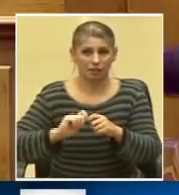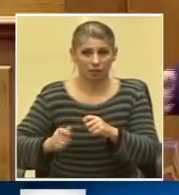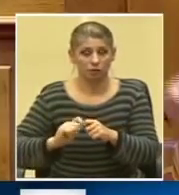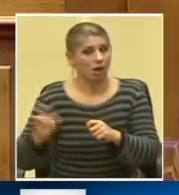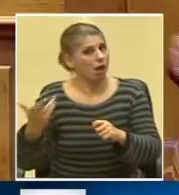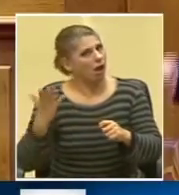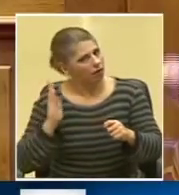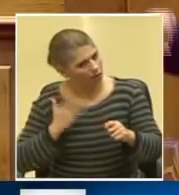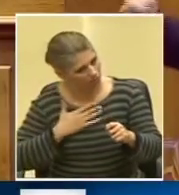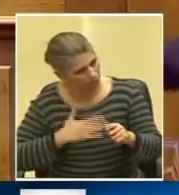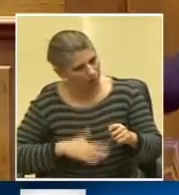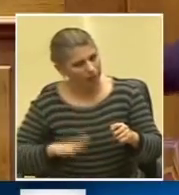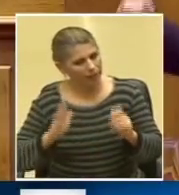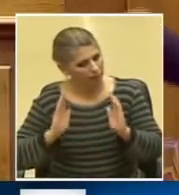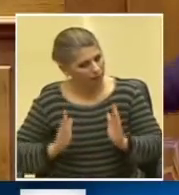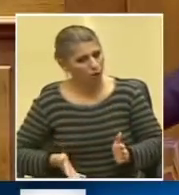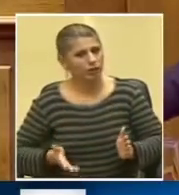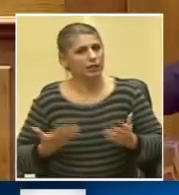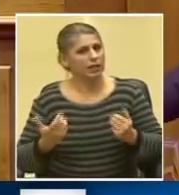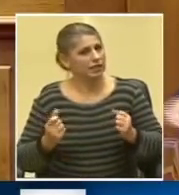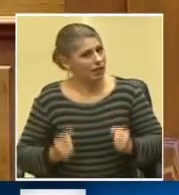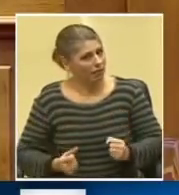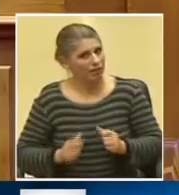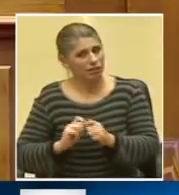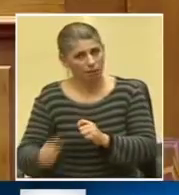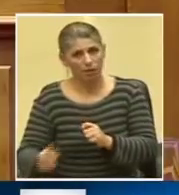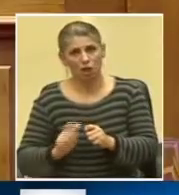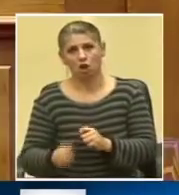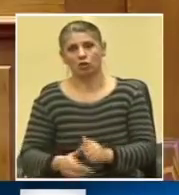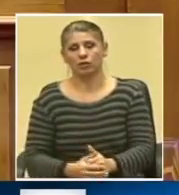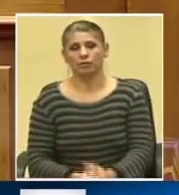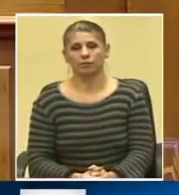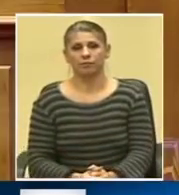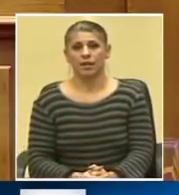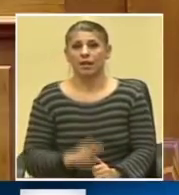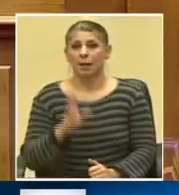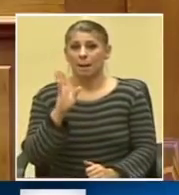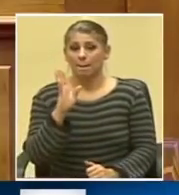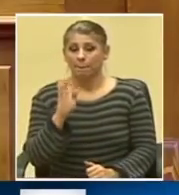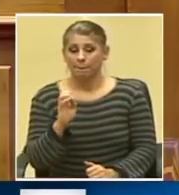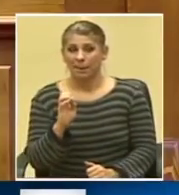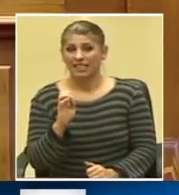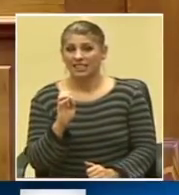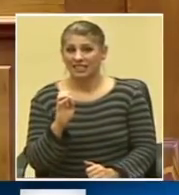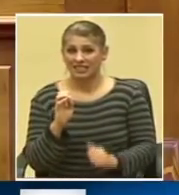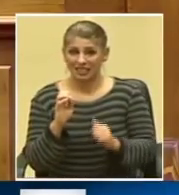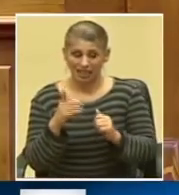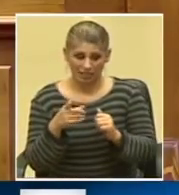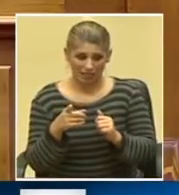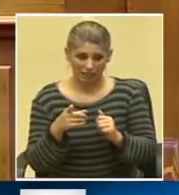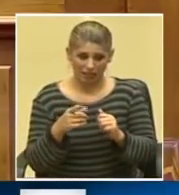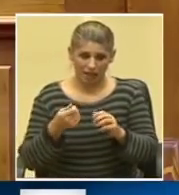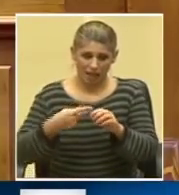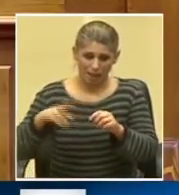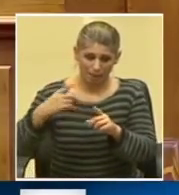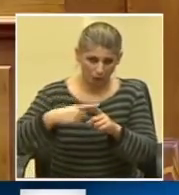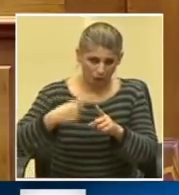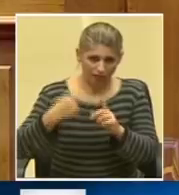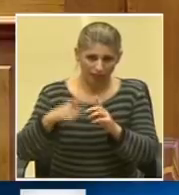και εφόσον θέλει και αν βρίσκεται σε δυνατότητα να το κάνει. Με 40 έτη ασφάλισης, επικουρική 187